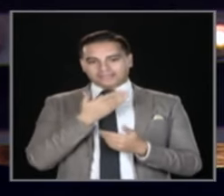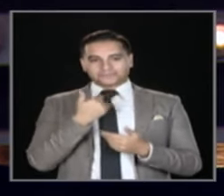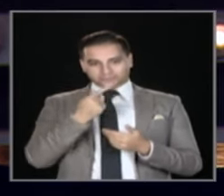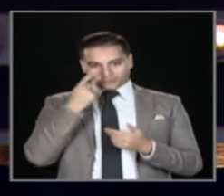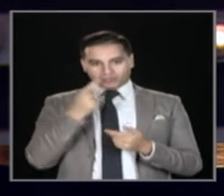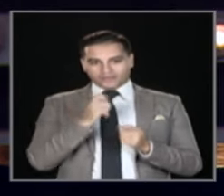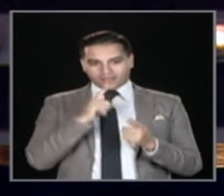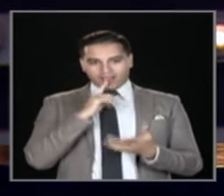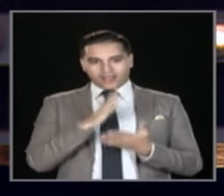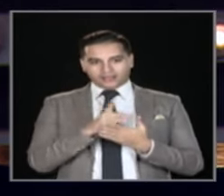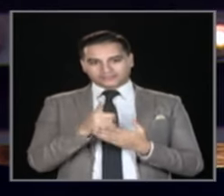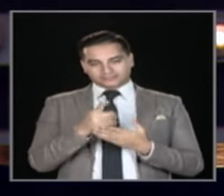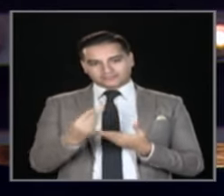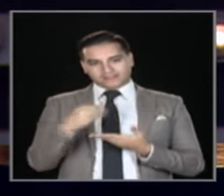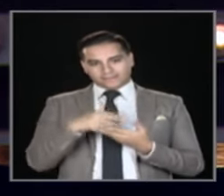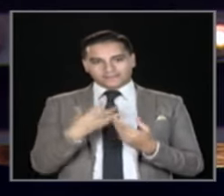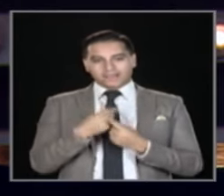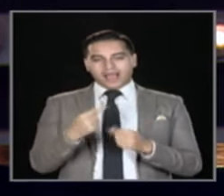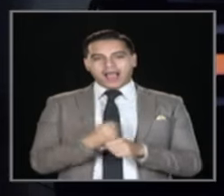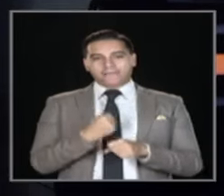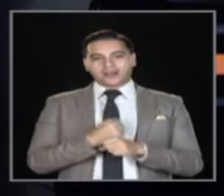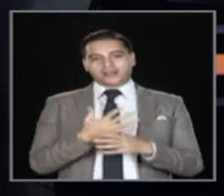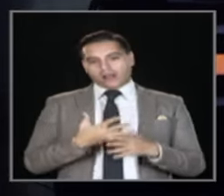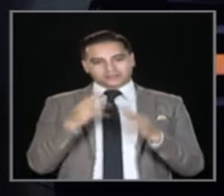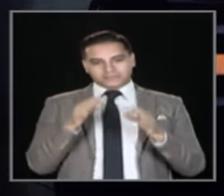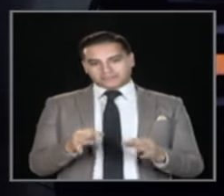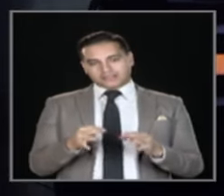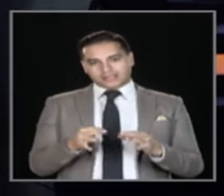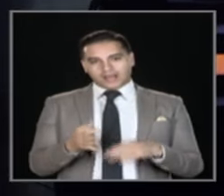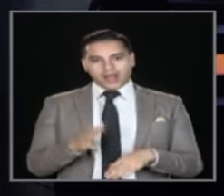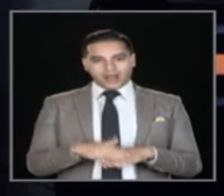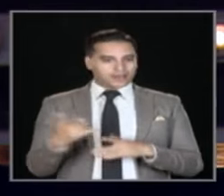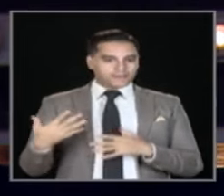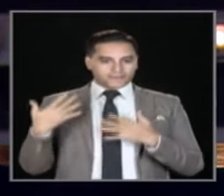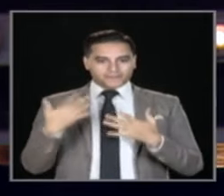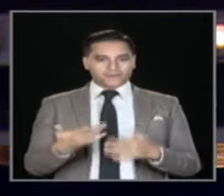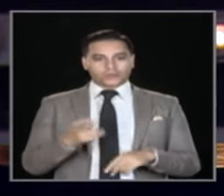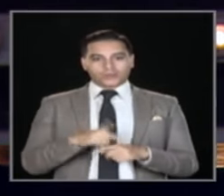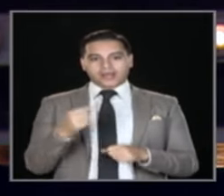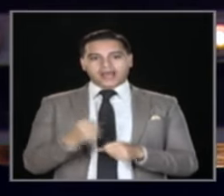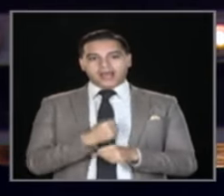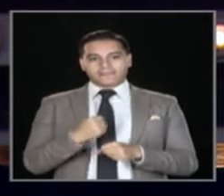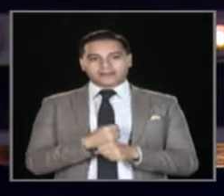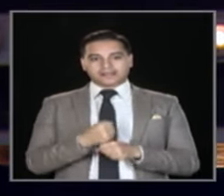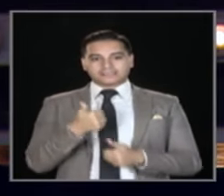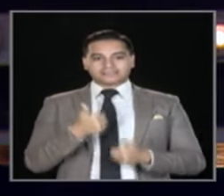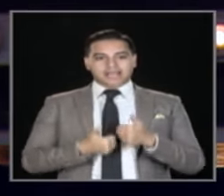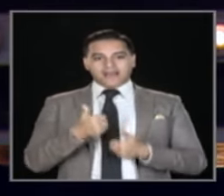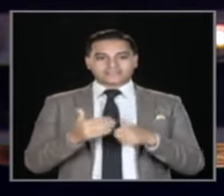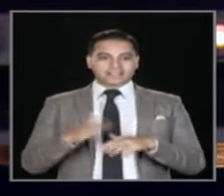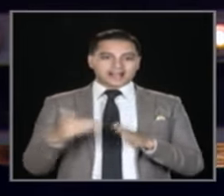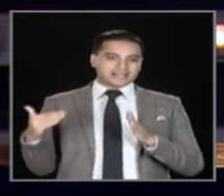شايف الحقيقة أنك تستحق، لأنك عملت مجهود عظيم الحمد لله على مدار الموسم، وكمان كنت بتنافس